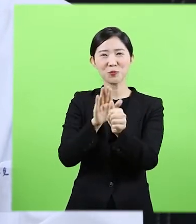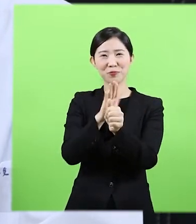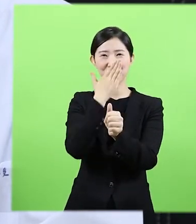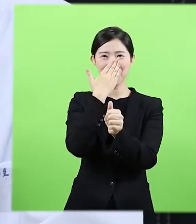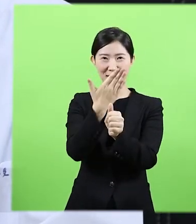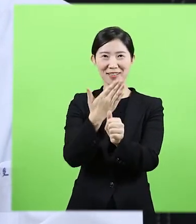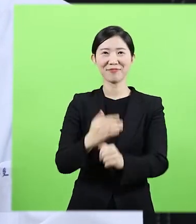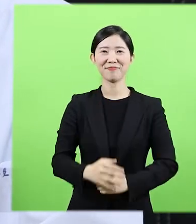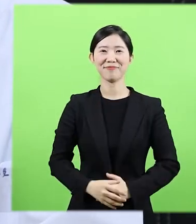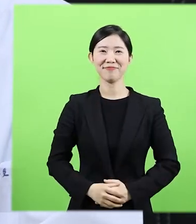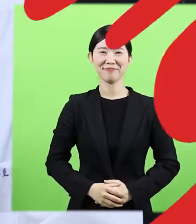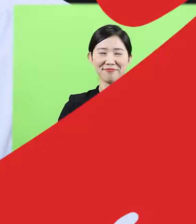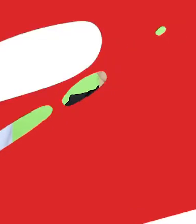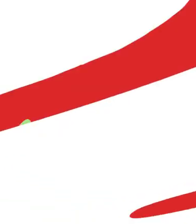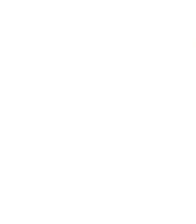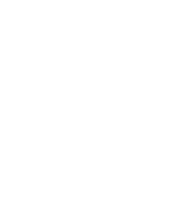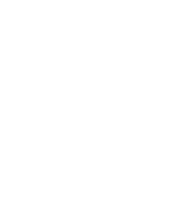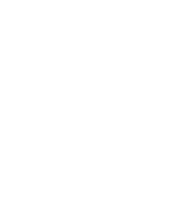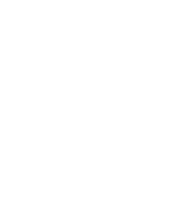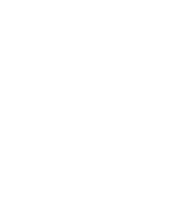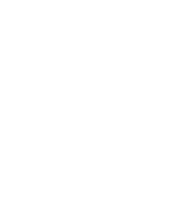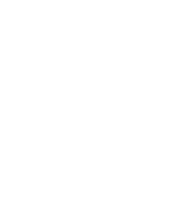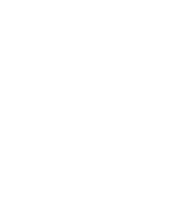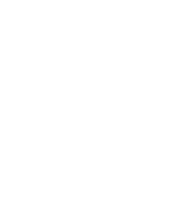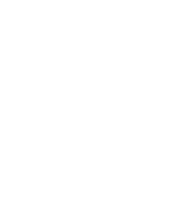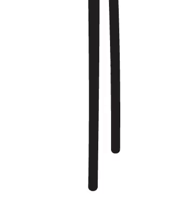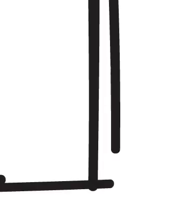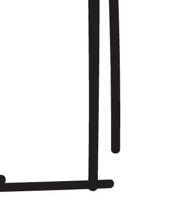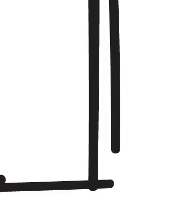정도로 좋은 수술입니다.